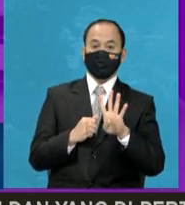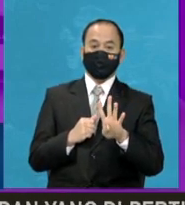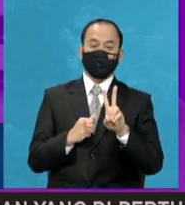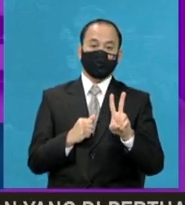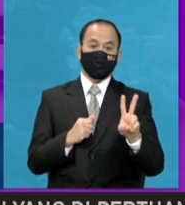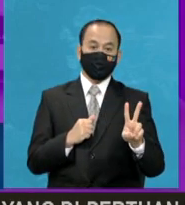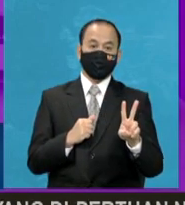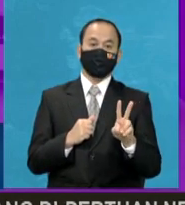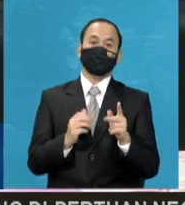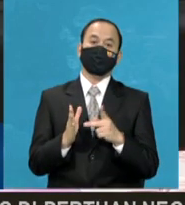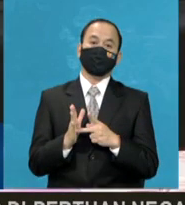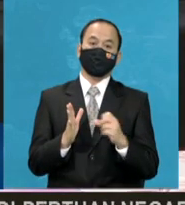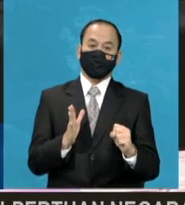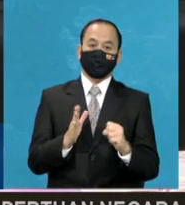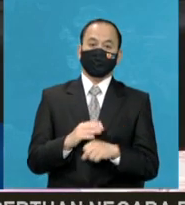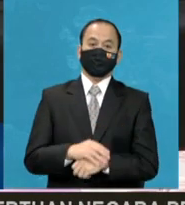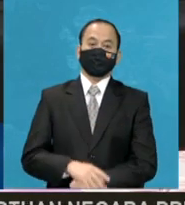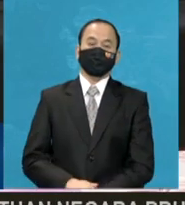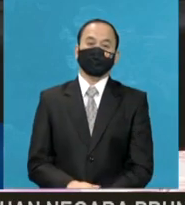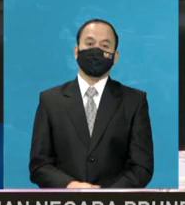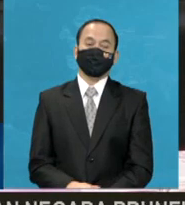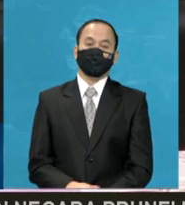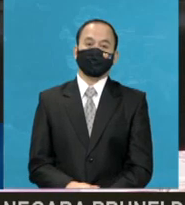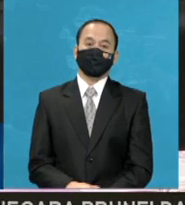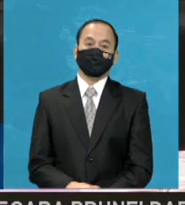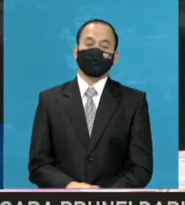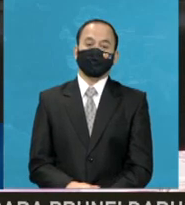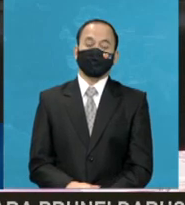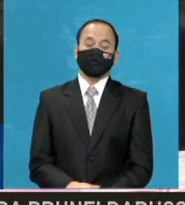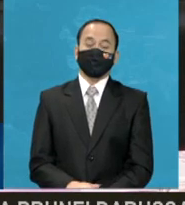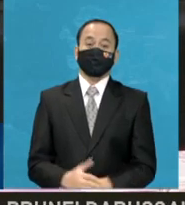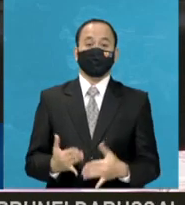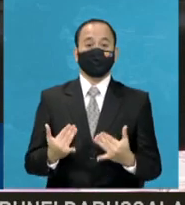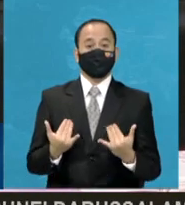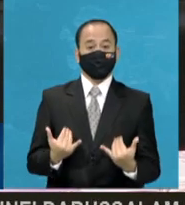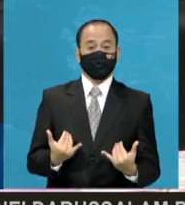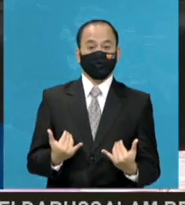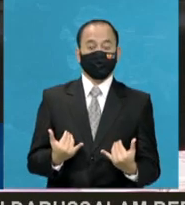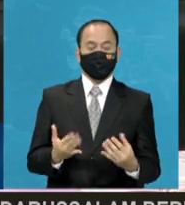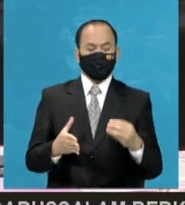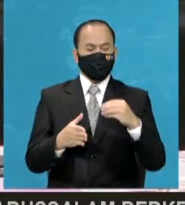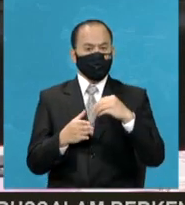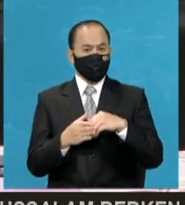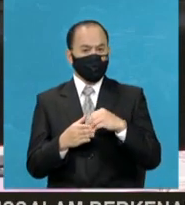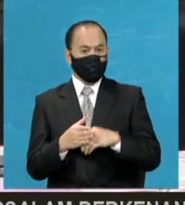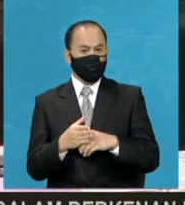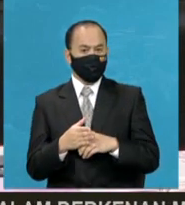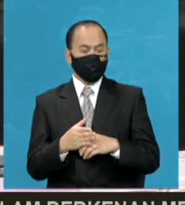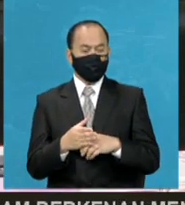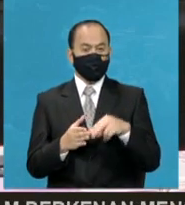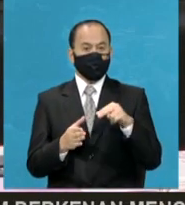1422 Keys Pada masa ini tak kadar pengisian di pusat-pusat